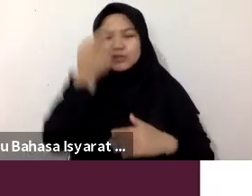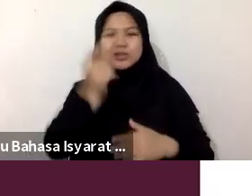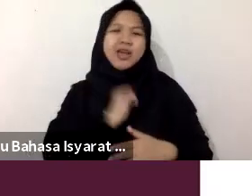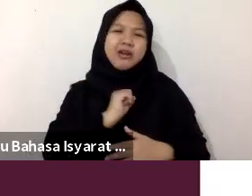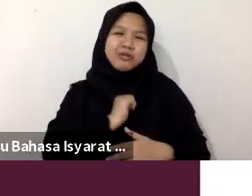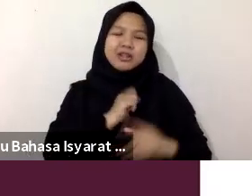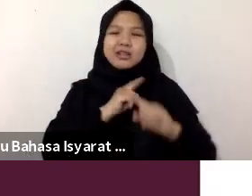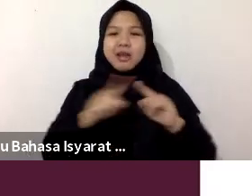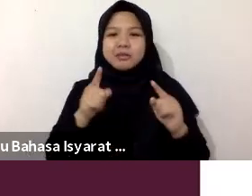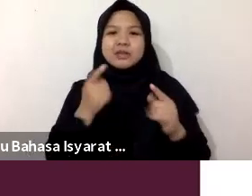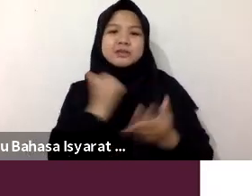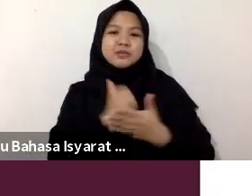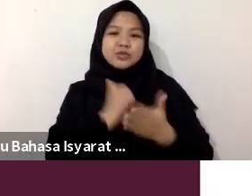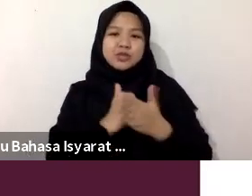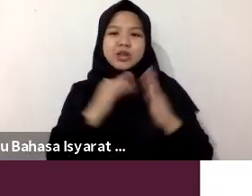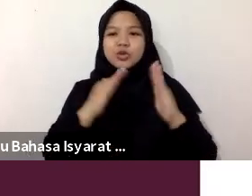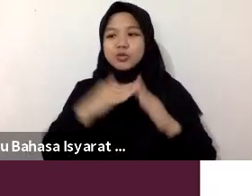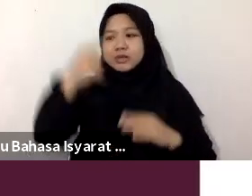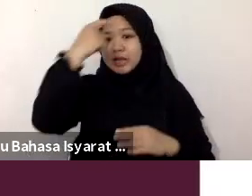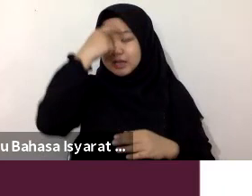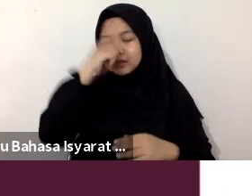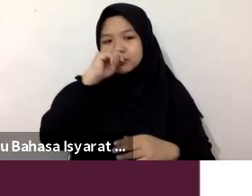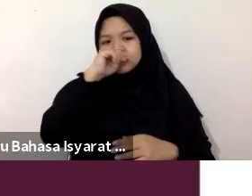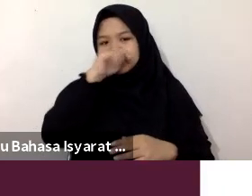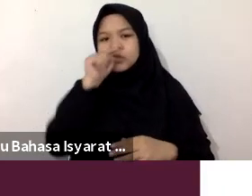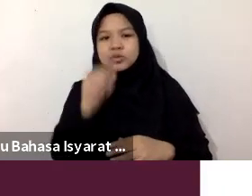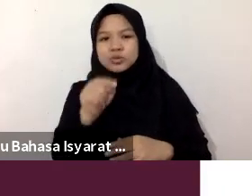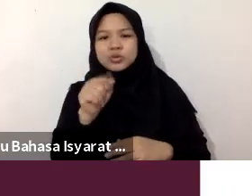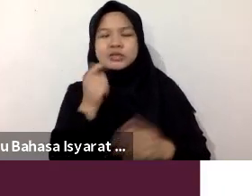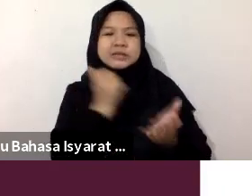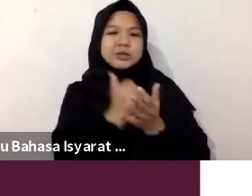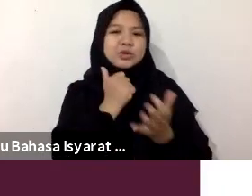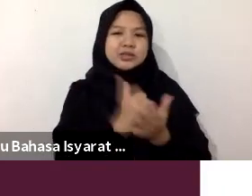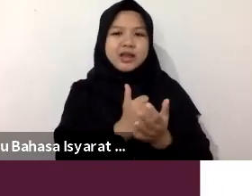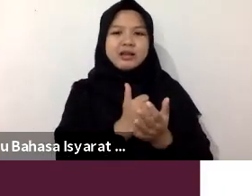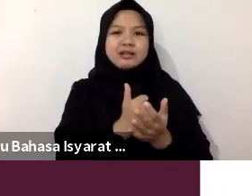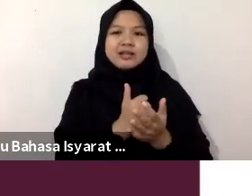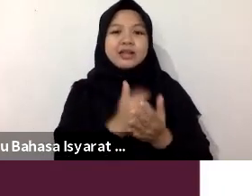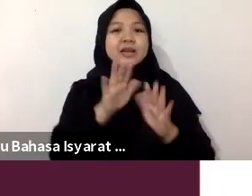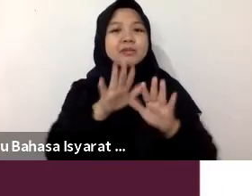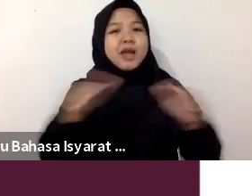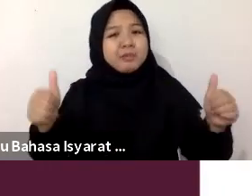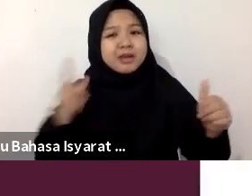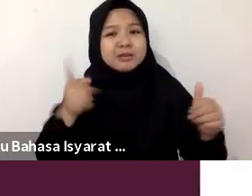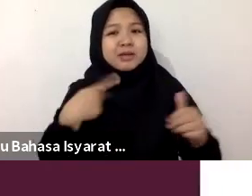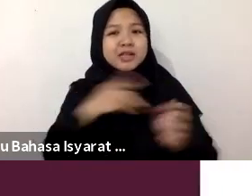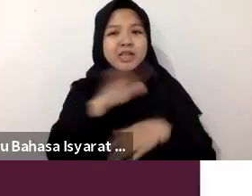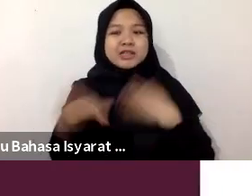Padahal di rumah sakit justru sebetulnya yang lebih aman karena kita semua